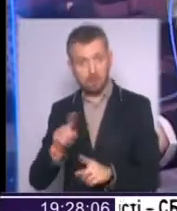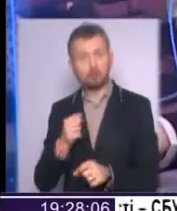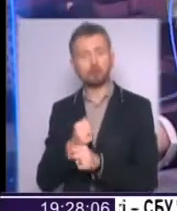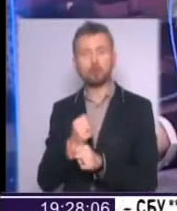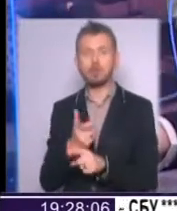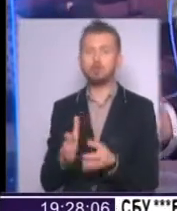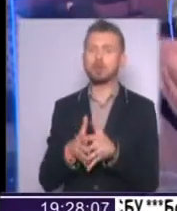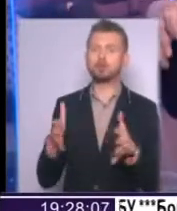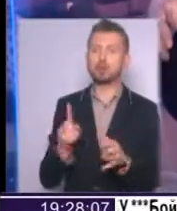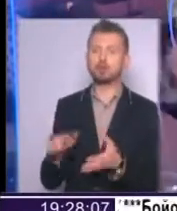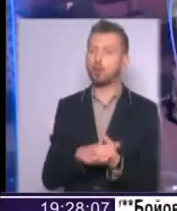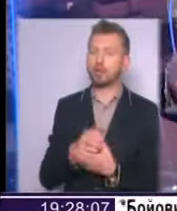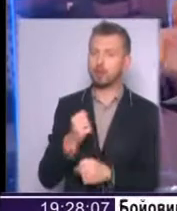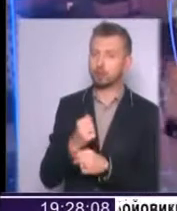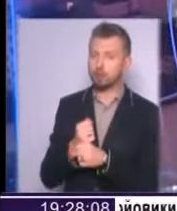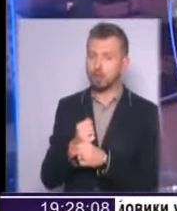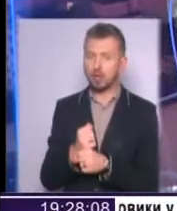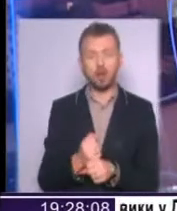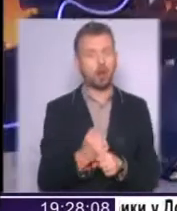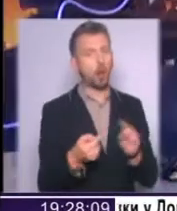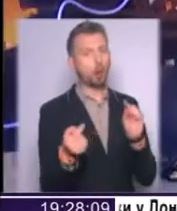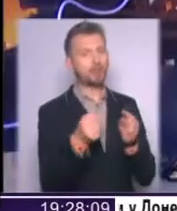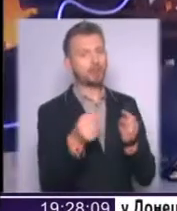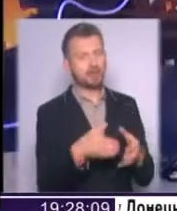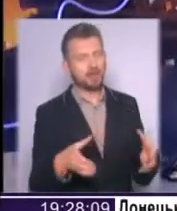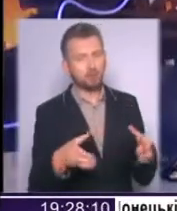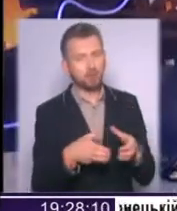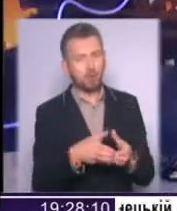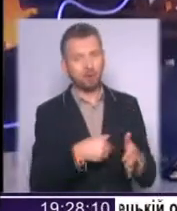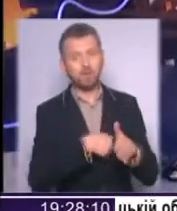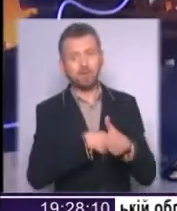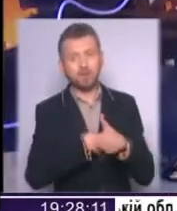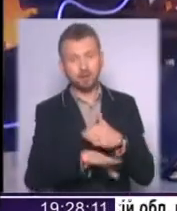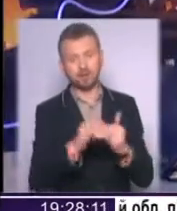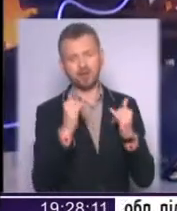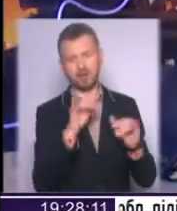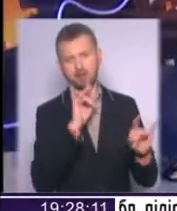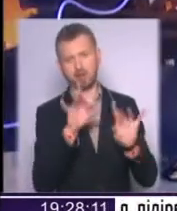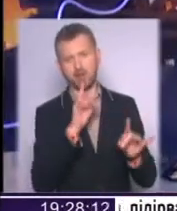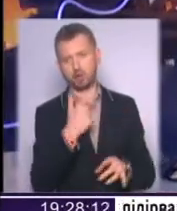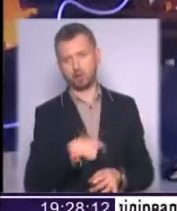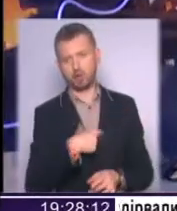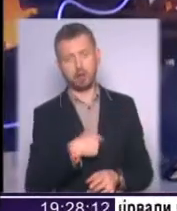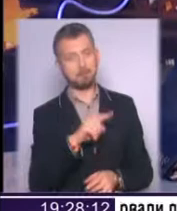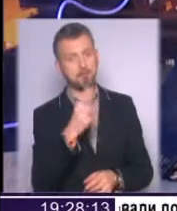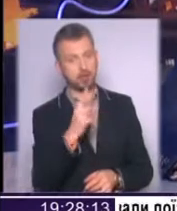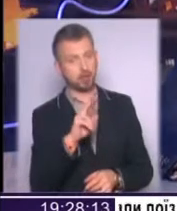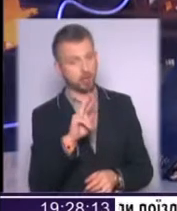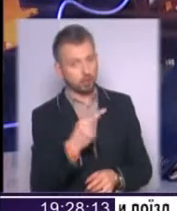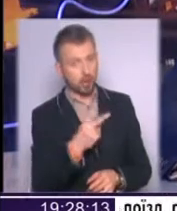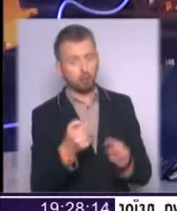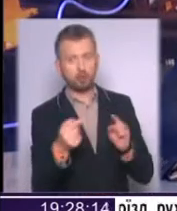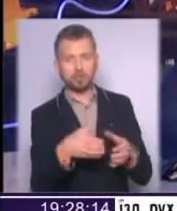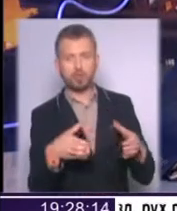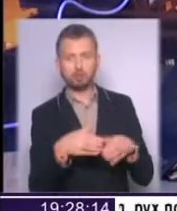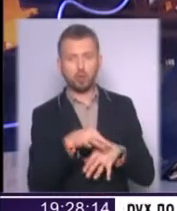більшість? Що коаліція зробила? Опозиційний блок? Так, прошу. Опозиційний блок вийшов заради піару. Це перше. Друге. Опозиційний блок